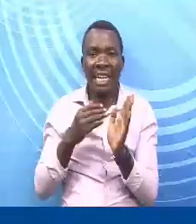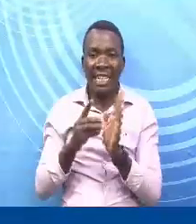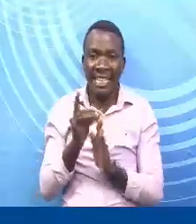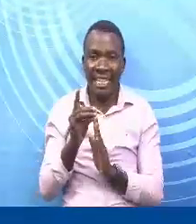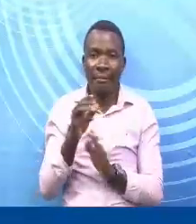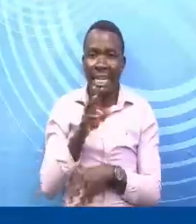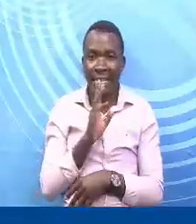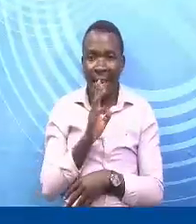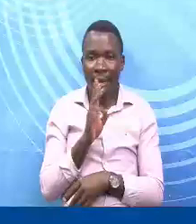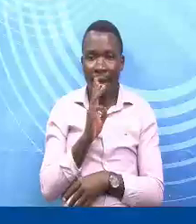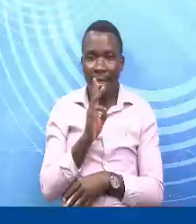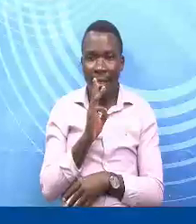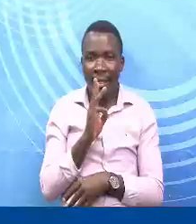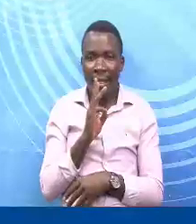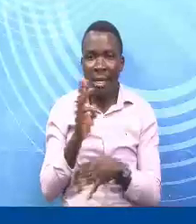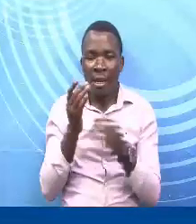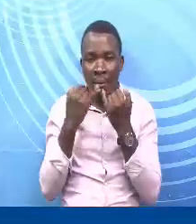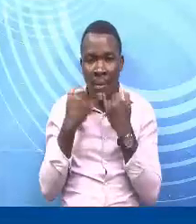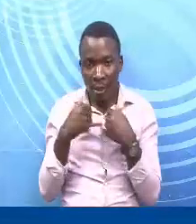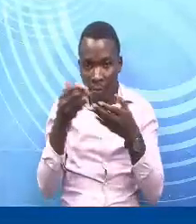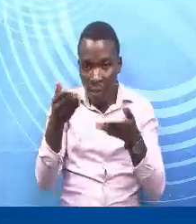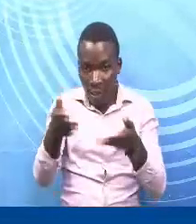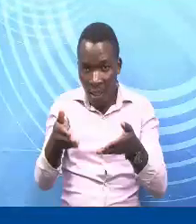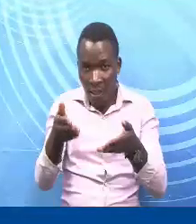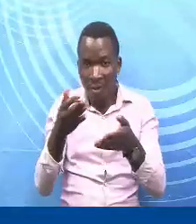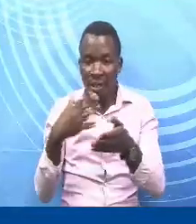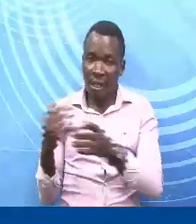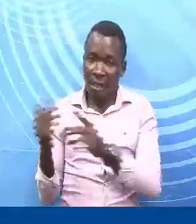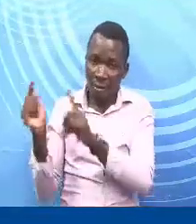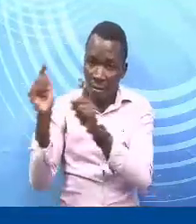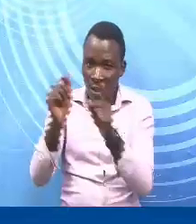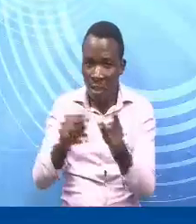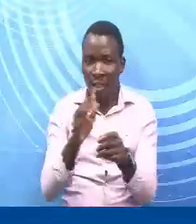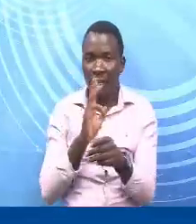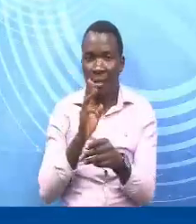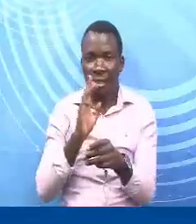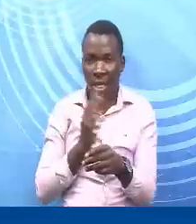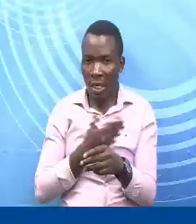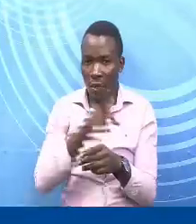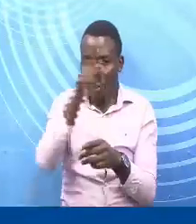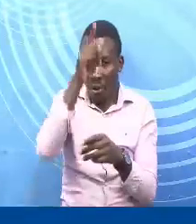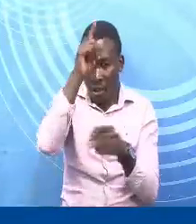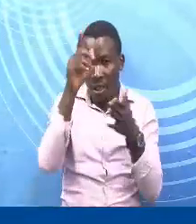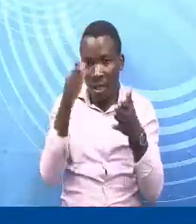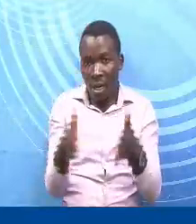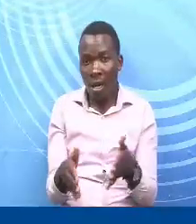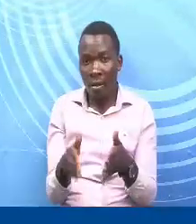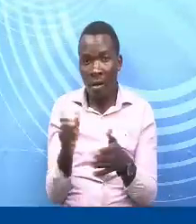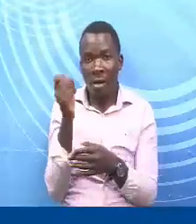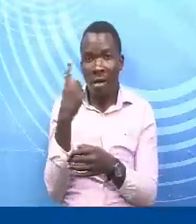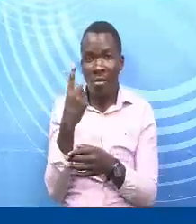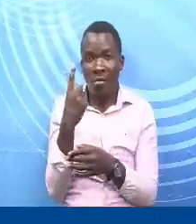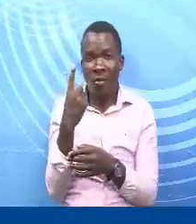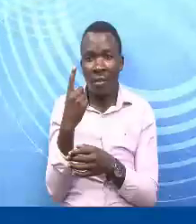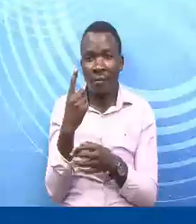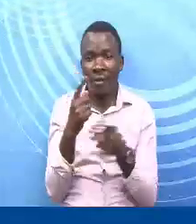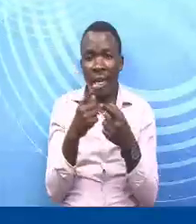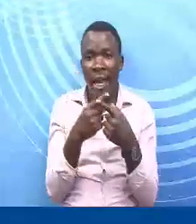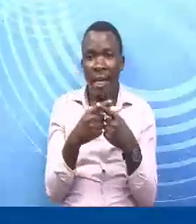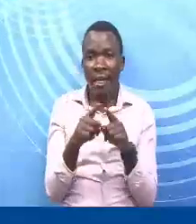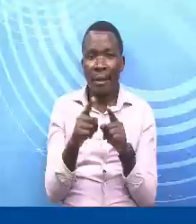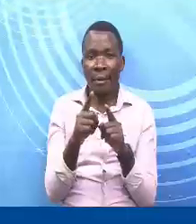ry'amazi batubwiye ko hano hashaka kuza amazi yacu y'abaturage urumva ko ari byiza twatwishimiye ateye